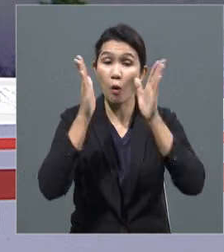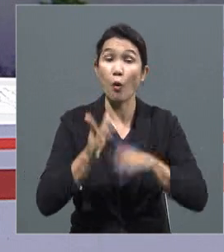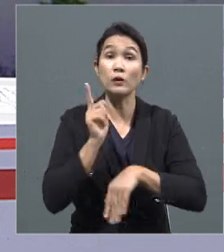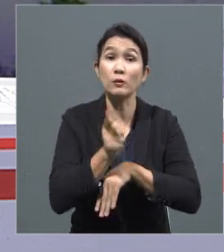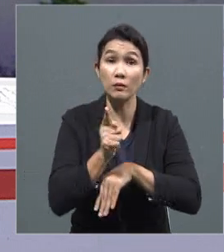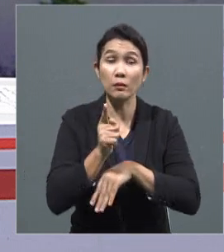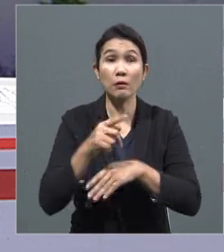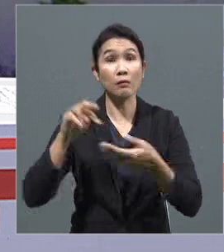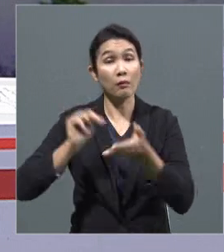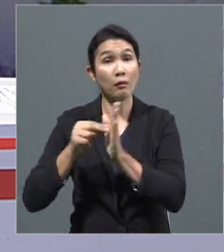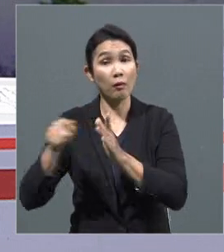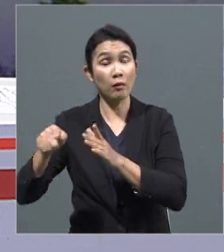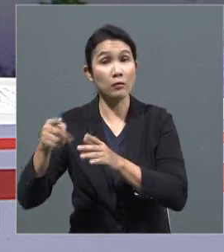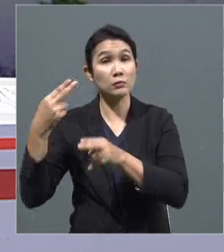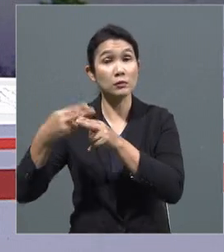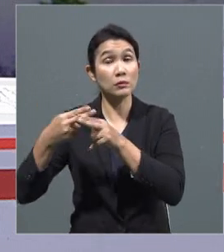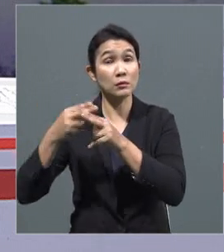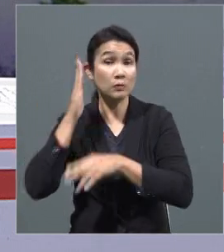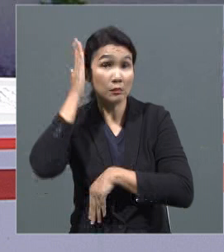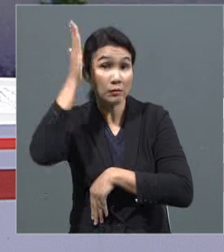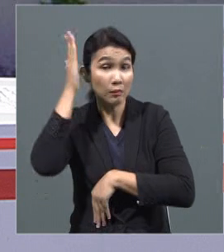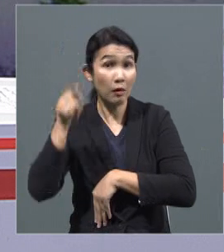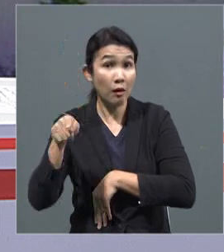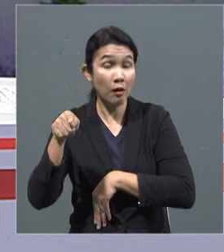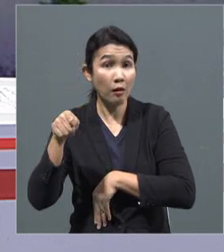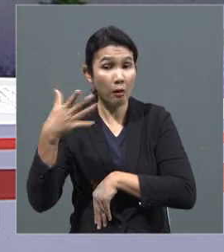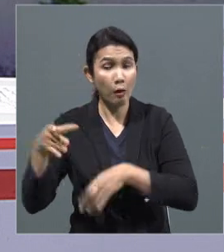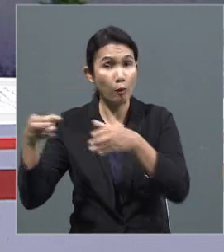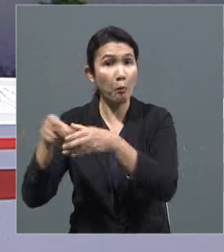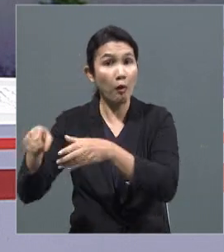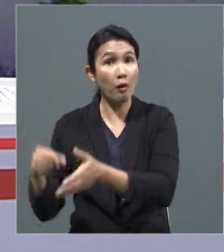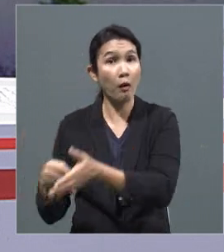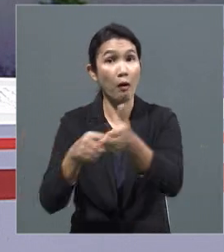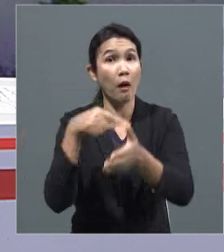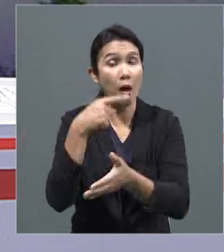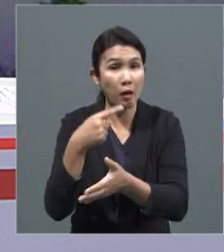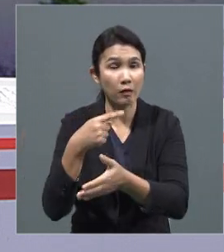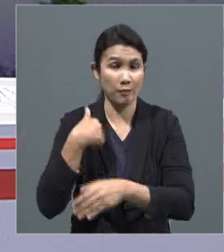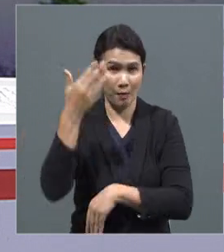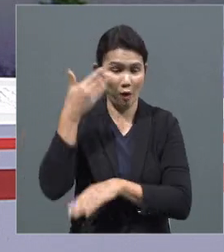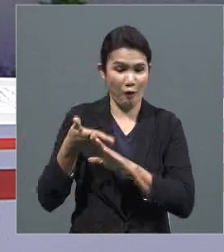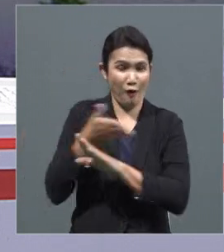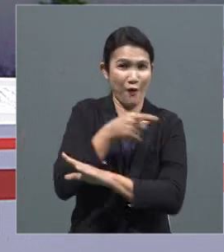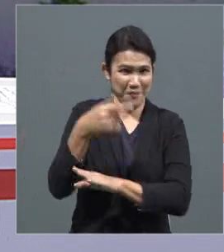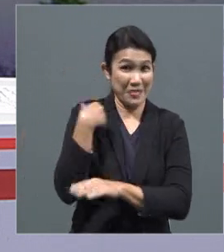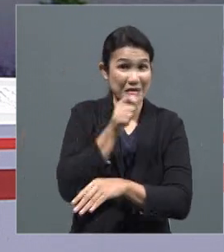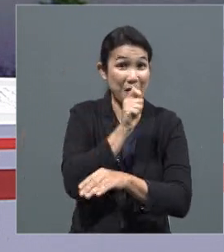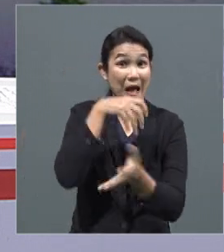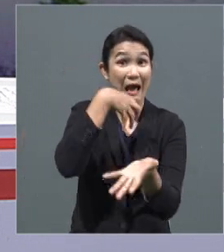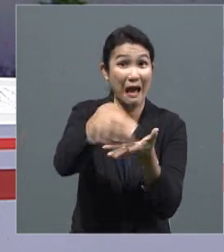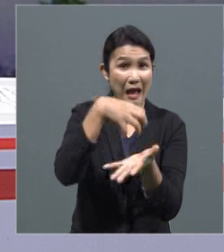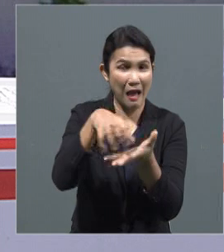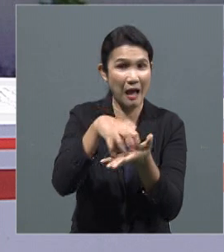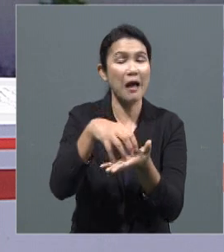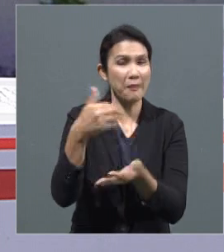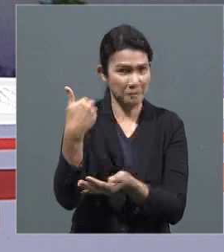สจะมีการเสนอใครและจะมีการเสนอในส่วนของพรรคประชาธิปัตย์หรือเปล่าเพราะถ้าไปดูก่อนหน้านี้ที่ให้สัมภาษณ์บอกว่ามีตาอยู ่